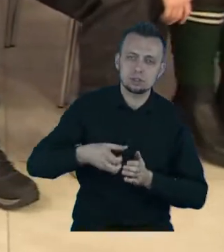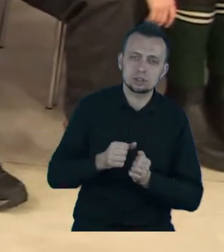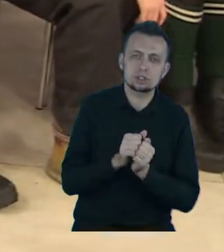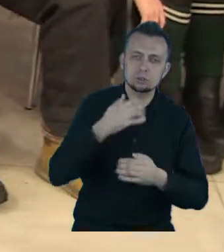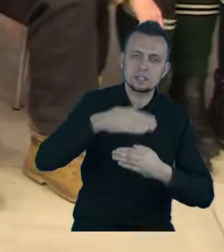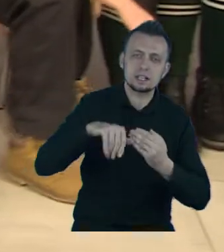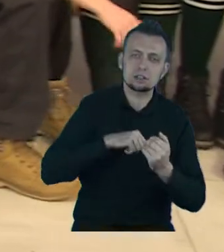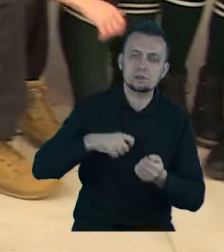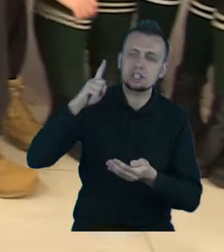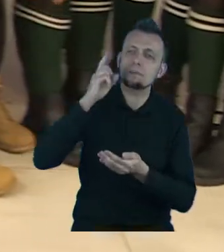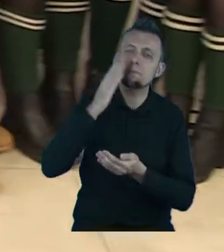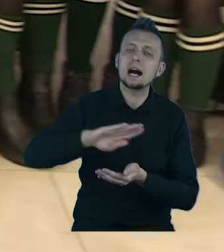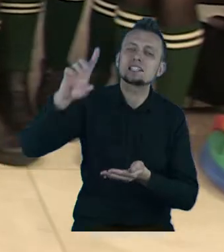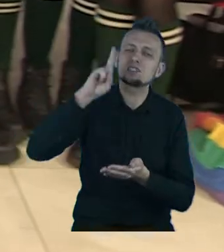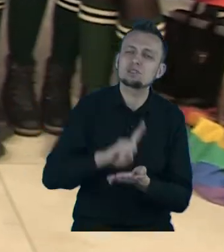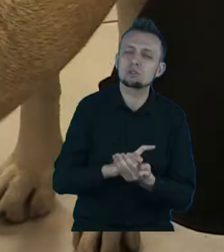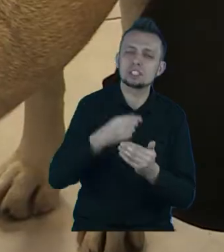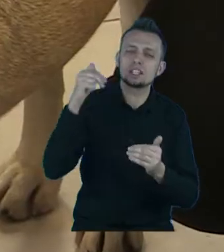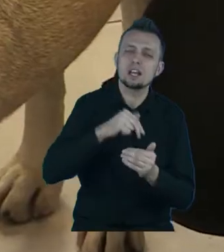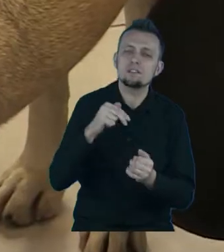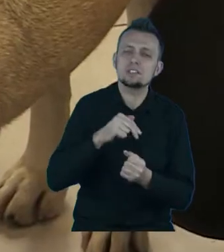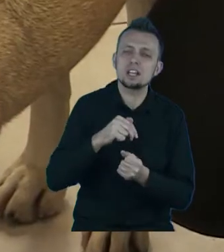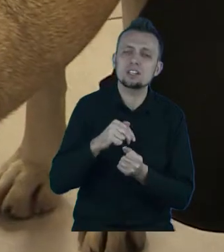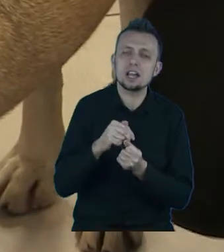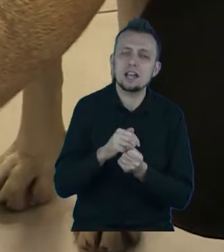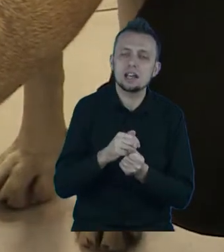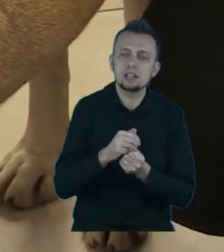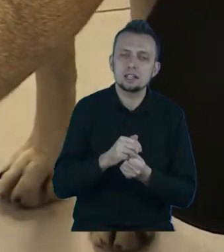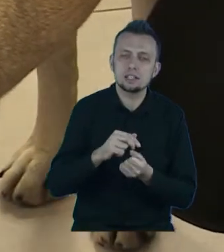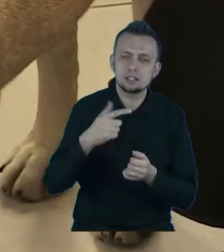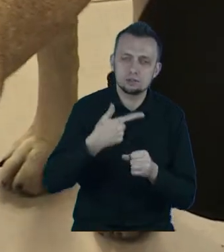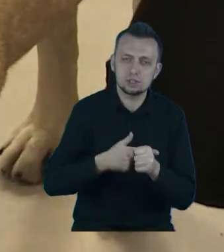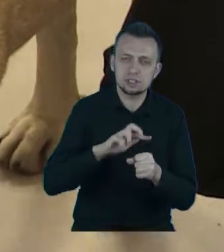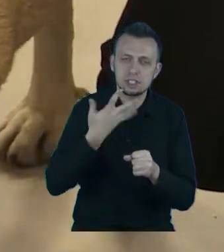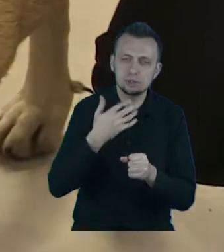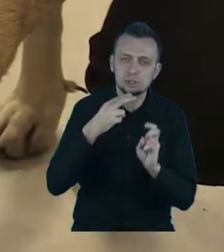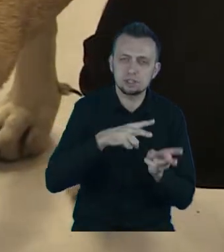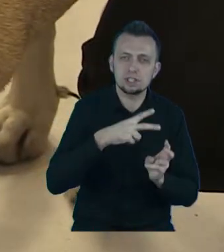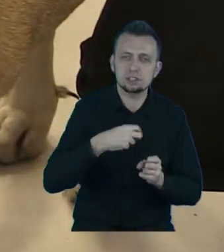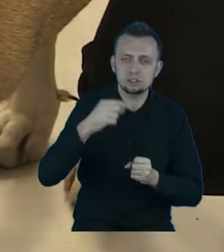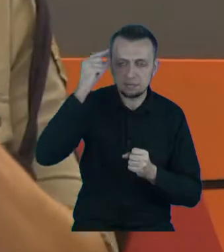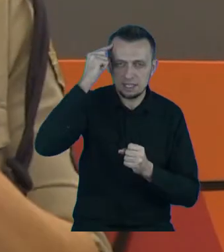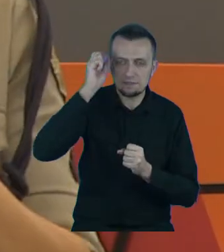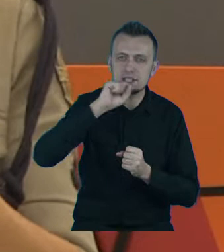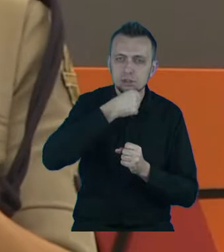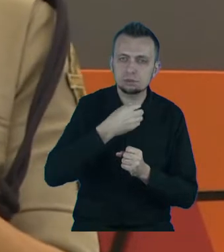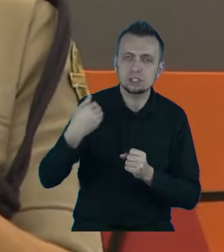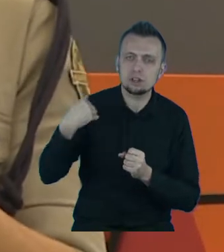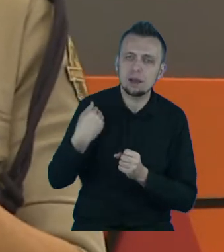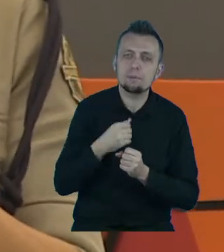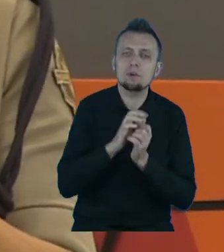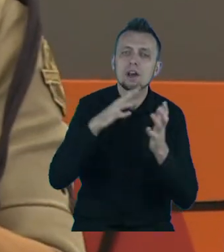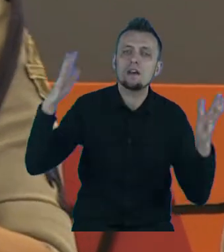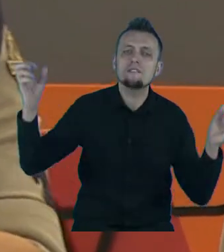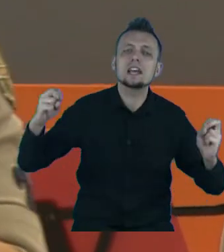wielkim sukcesem. W niedzielę 25 listopada w Centrum Seniora odbył się jej wielki finał. Partner wie, jak ważne